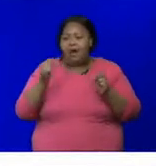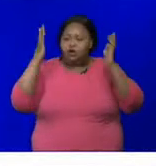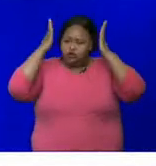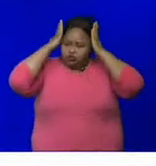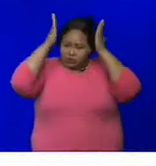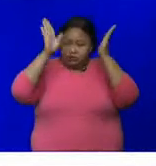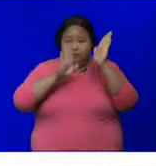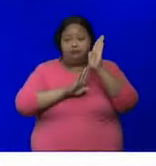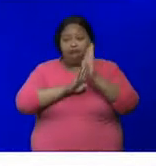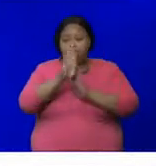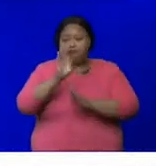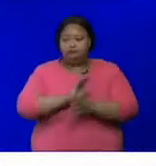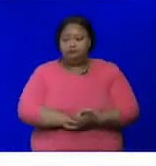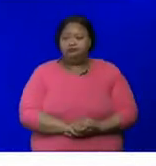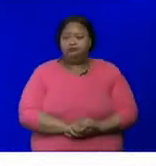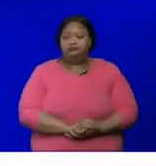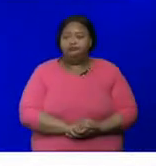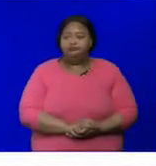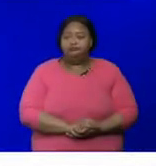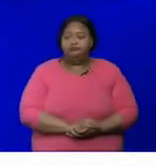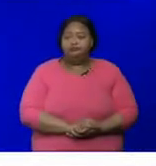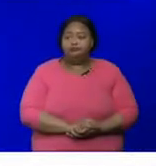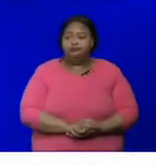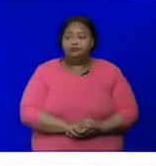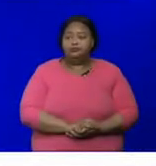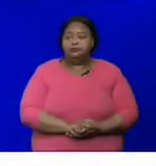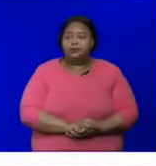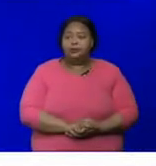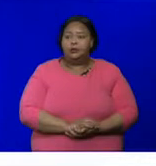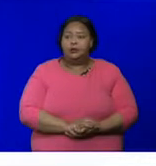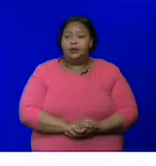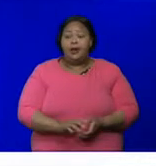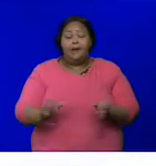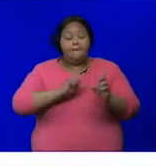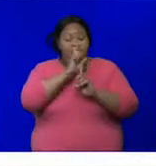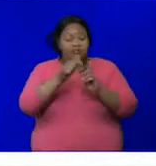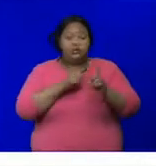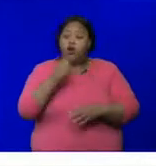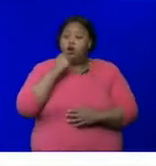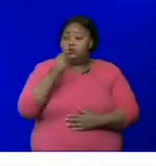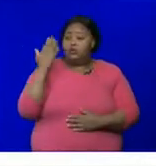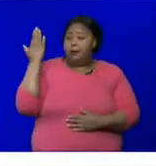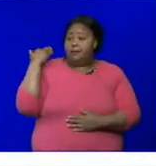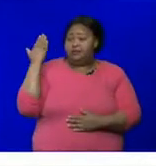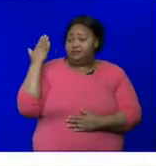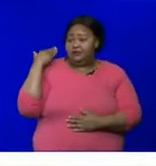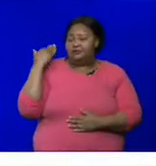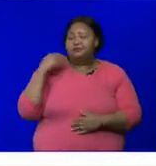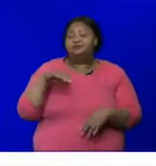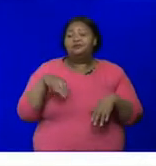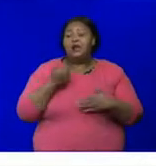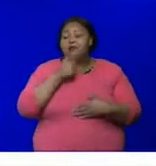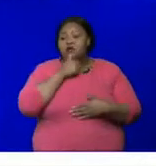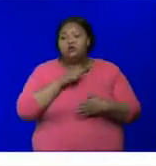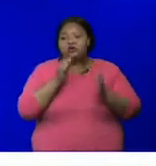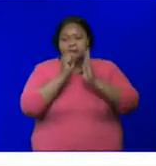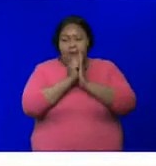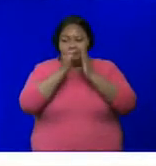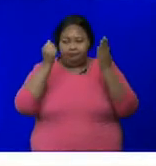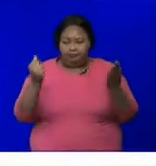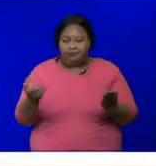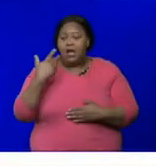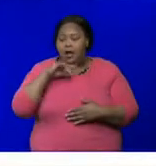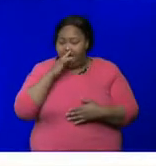sethi wathethe amagcathu. Uthi netindlela ekuthola lwati tayitolo njengamaphephandzaba tisasebenda kodwa nawoke